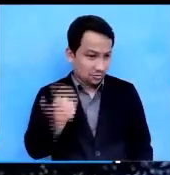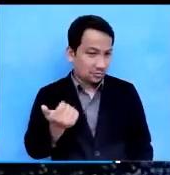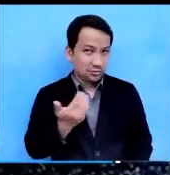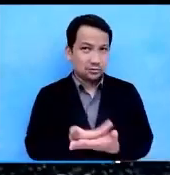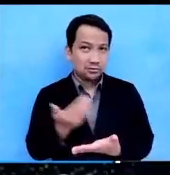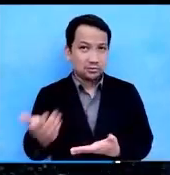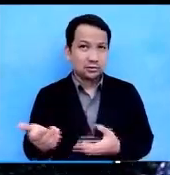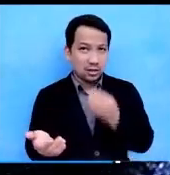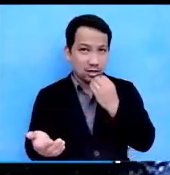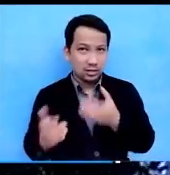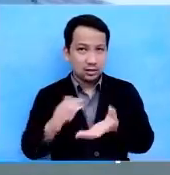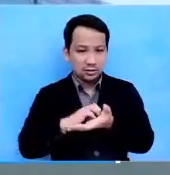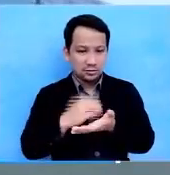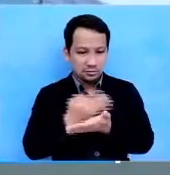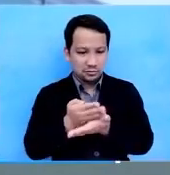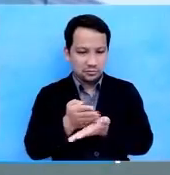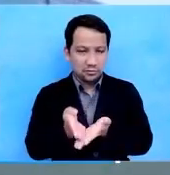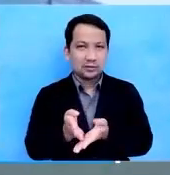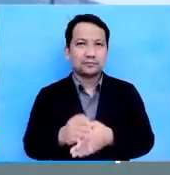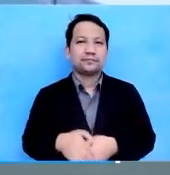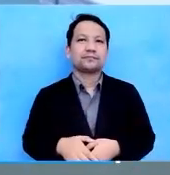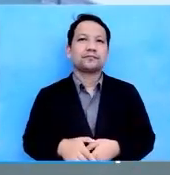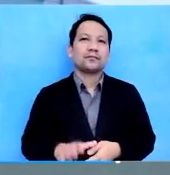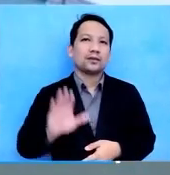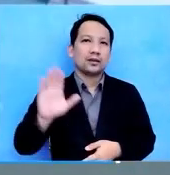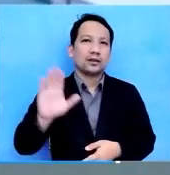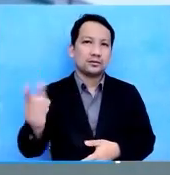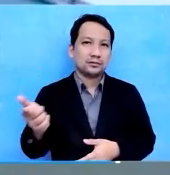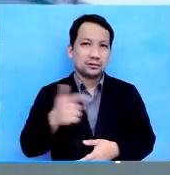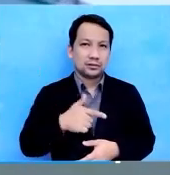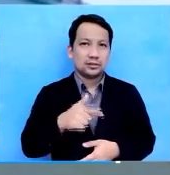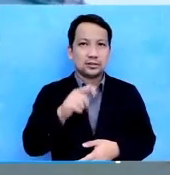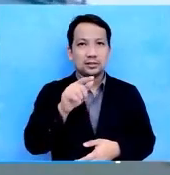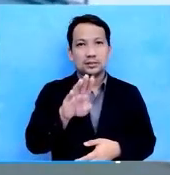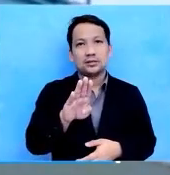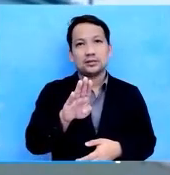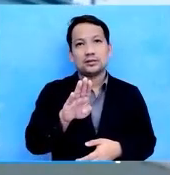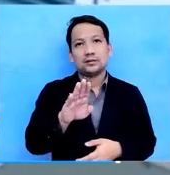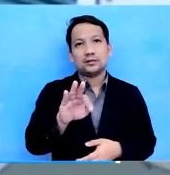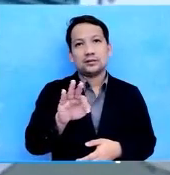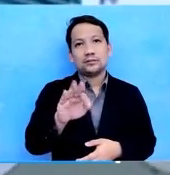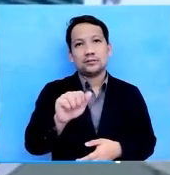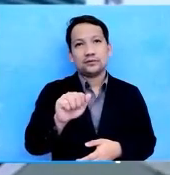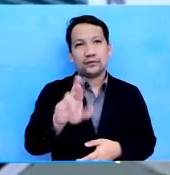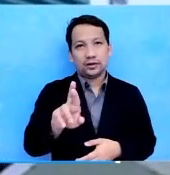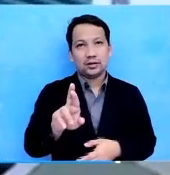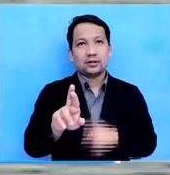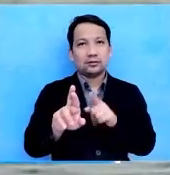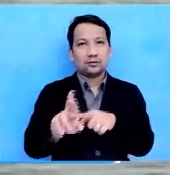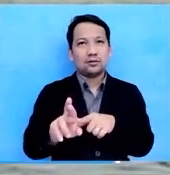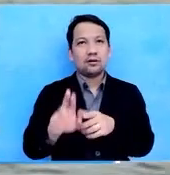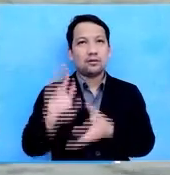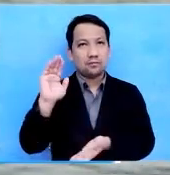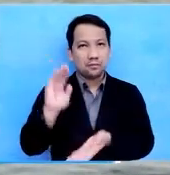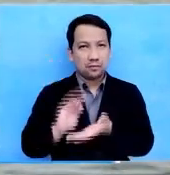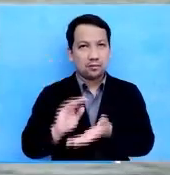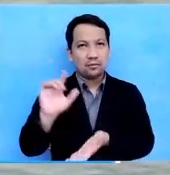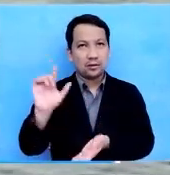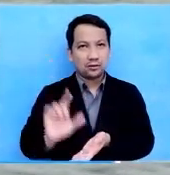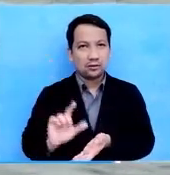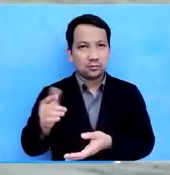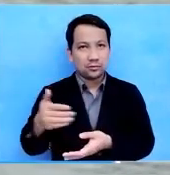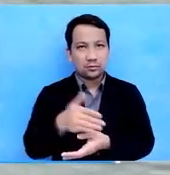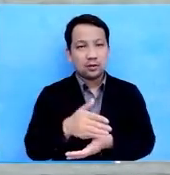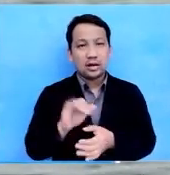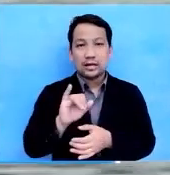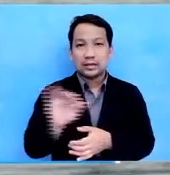isda. Budget din. Nauna nang nagbabala ang Bureau of Fisheries and Aquatic Resources o BFAR na bababa ang supply ng isda